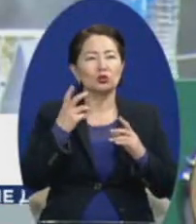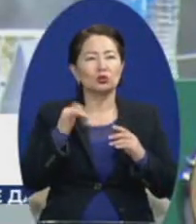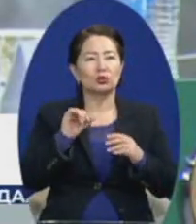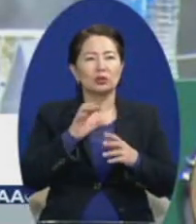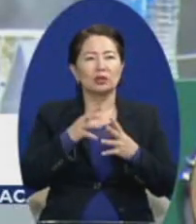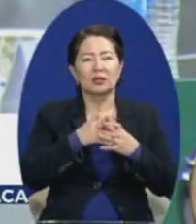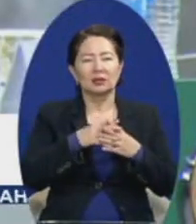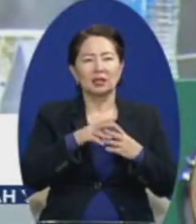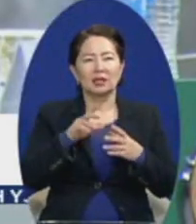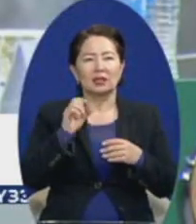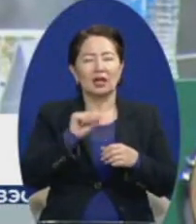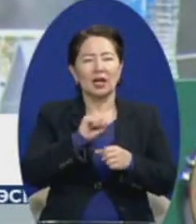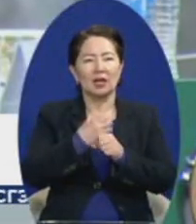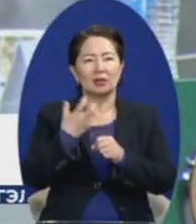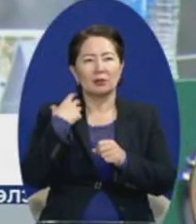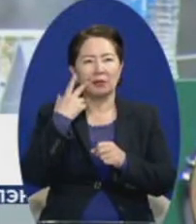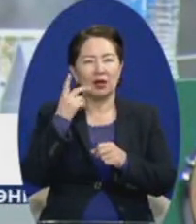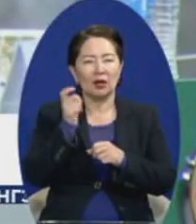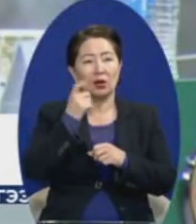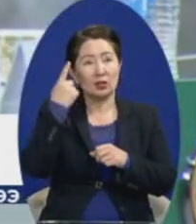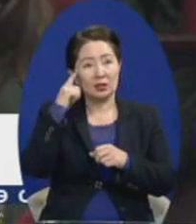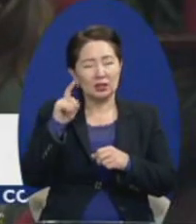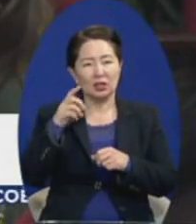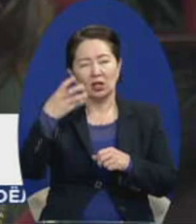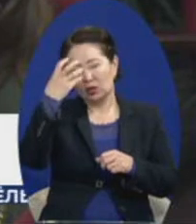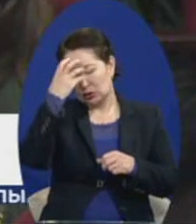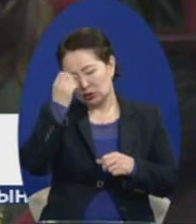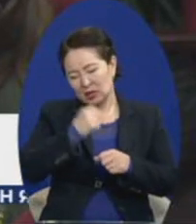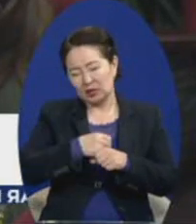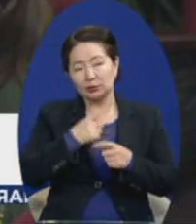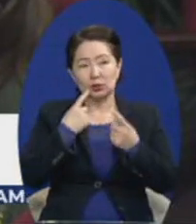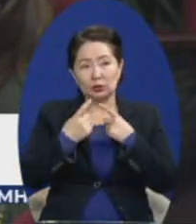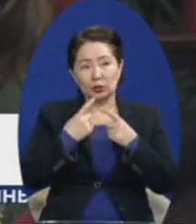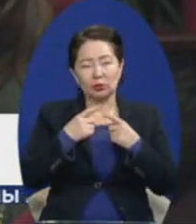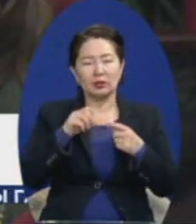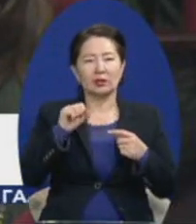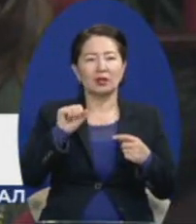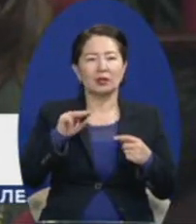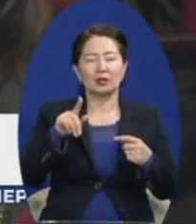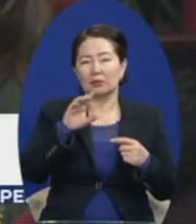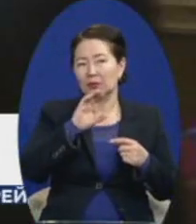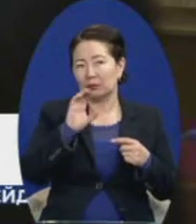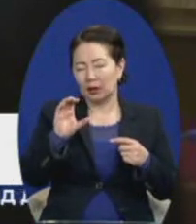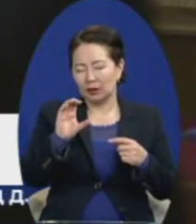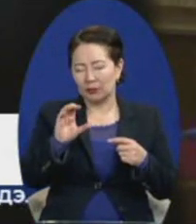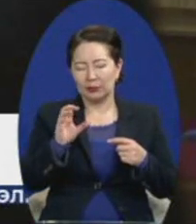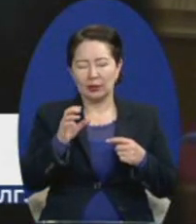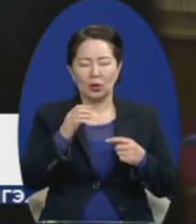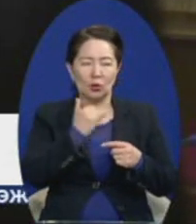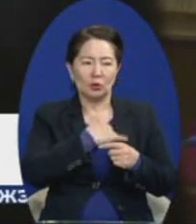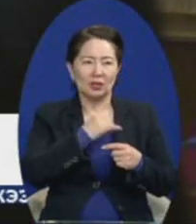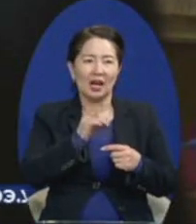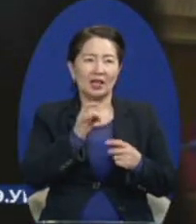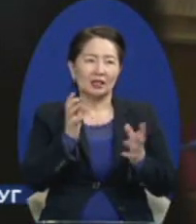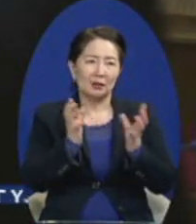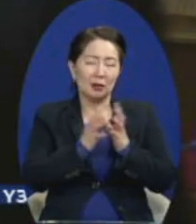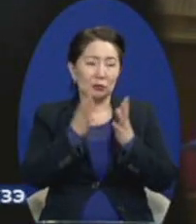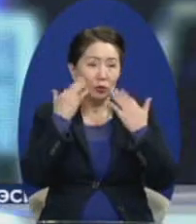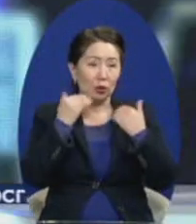хариуцлагын байнгын хороонд хамтлагчлан төрийн албаны төлөөлөл авилгатай тэмцэх газар удирдлагын ахтанд хатран байгаа юм байна.